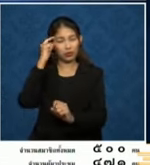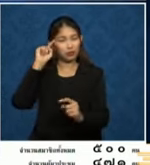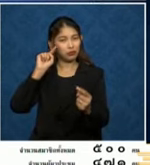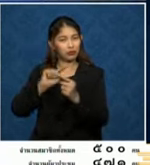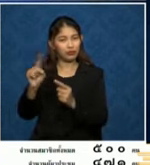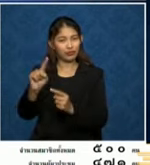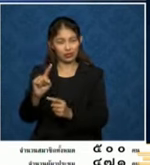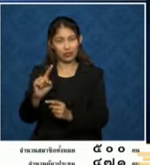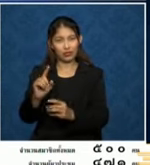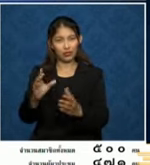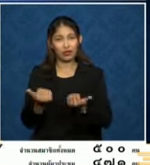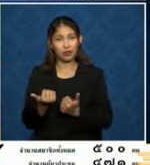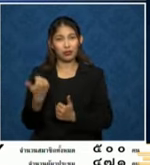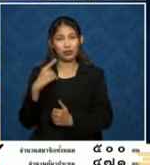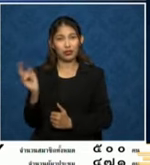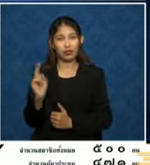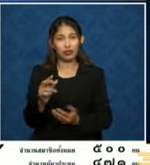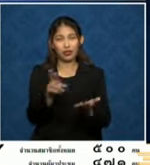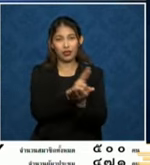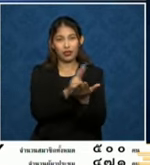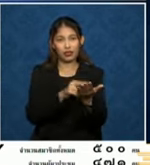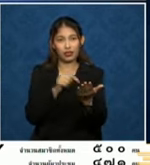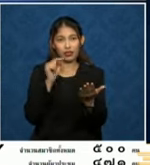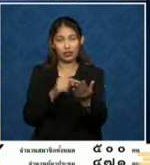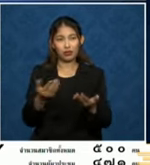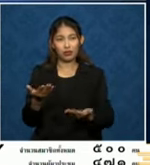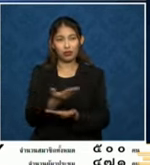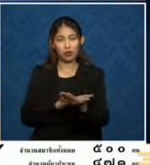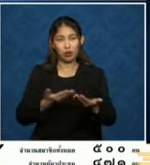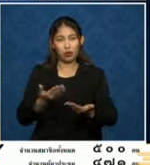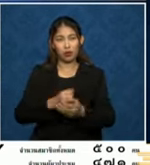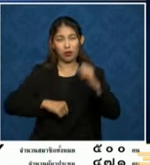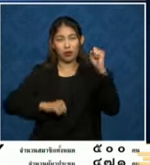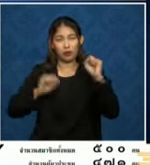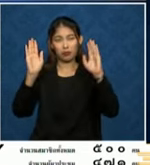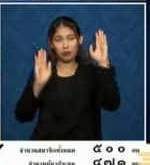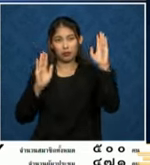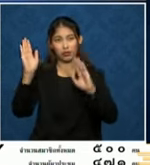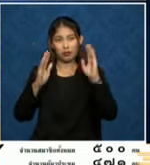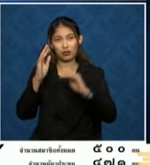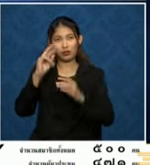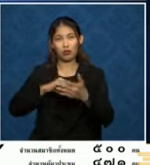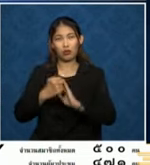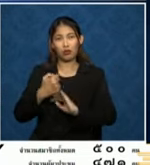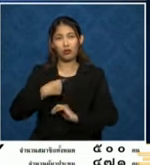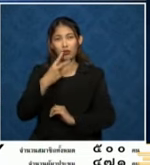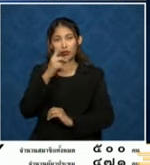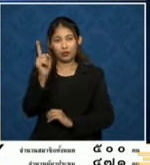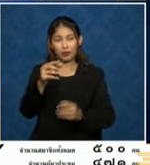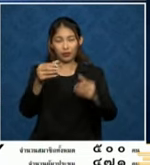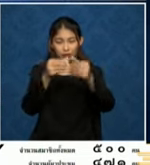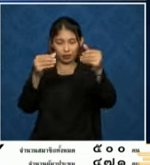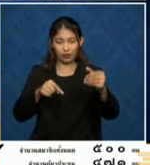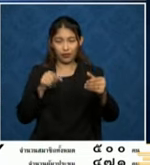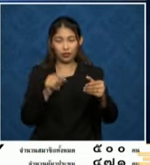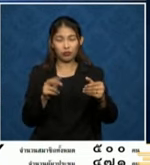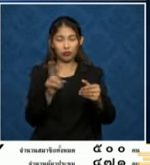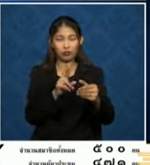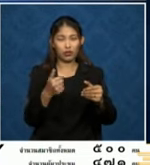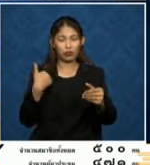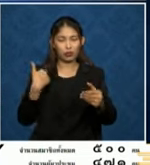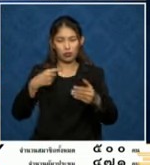นเขียนไว้ชัดเจนครับคือรายงานการศึกษาเรื่องแนวทางในการทำประชามติซึ่งเราก็พอจะคาดการณ์ได้ครับว่าในรายงานนั้นก็ต้องมีรายละเอียดหล